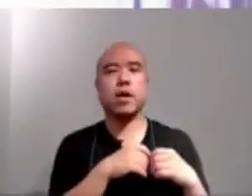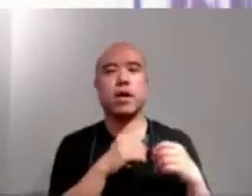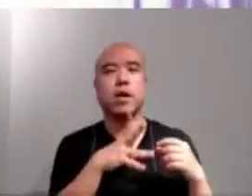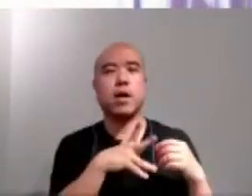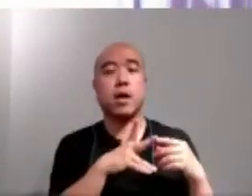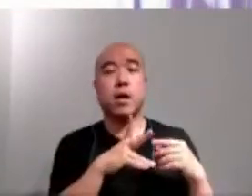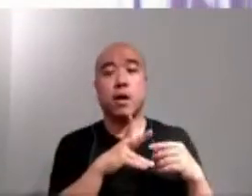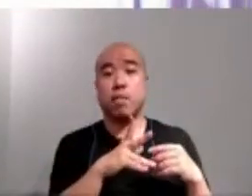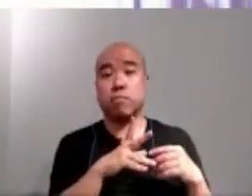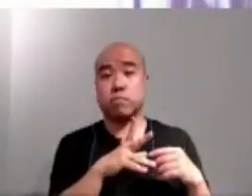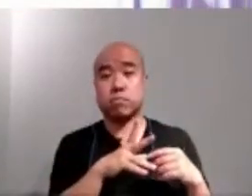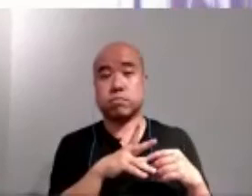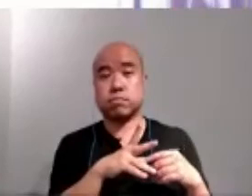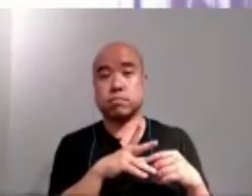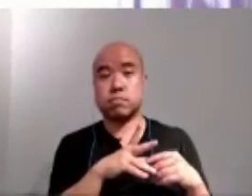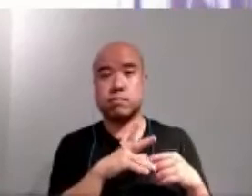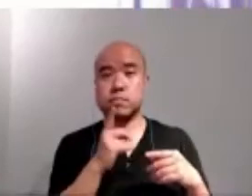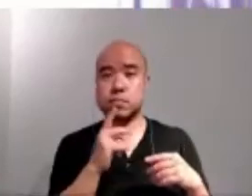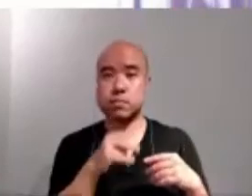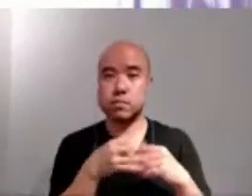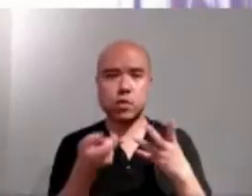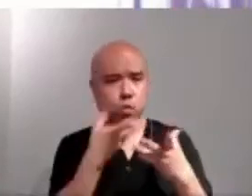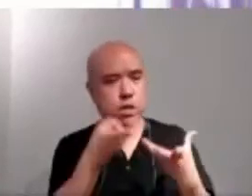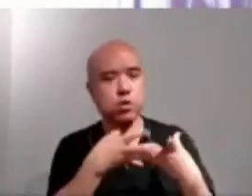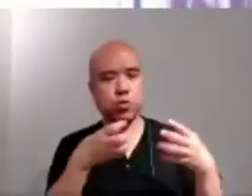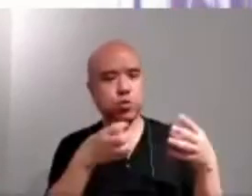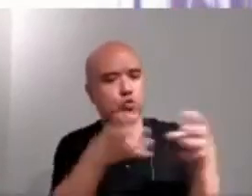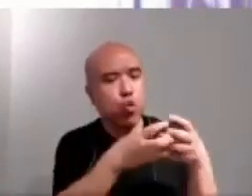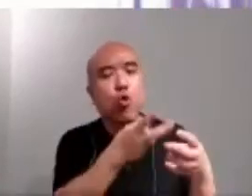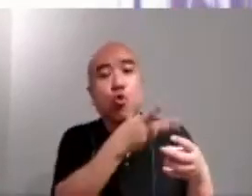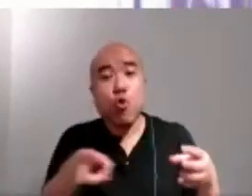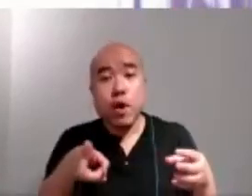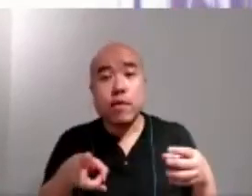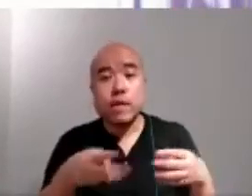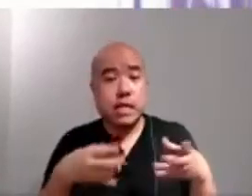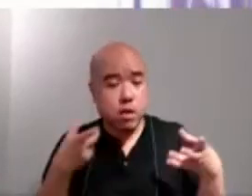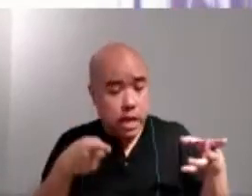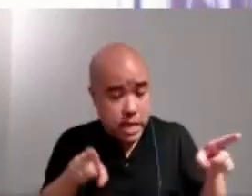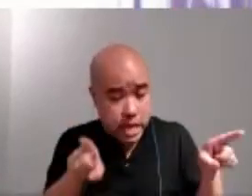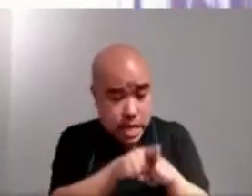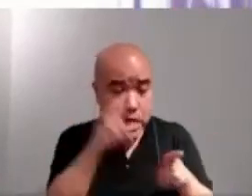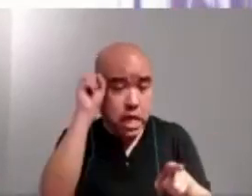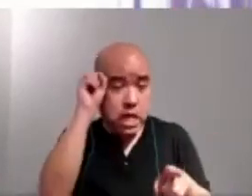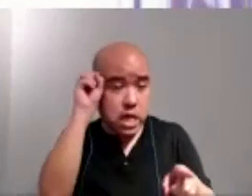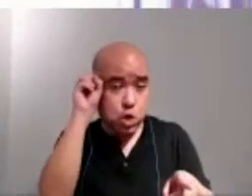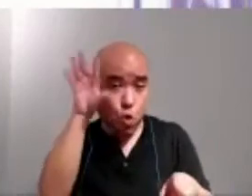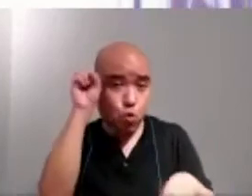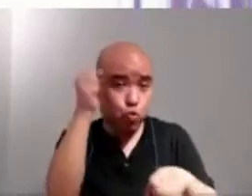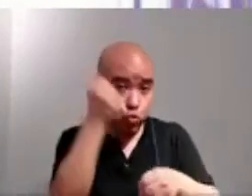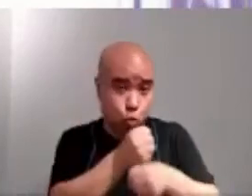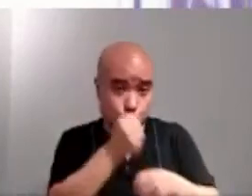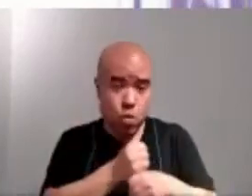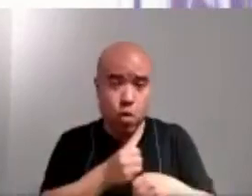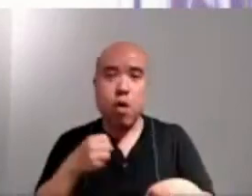要共同一致的 cohere 貫徹一致啦，甚至是 co-create 共同創造，我們有一個可